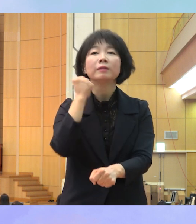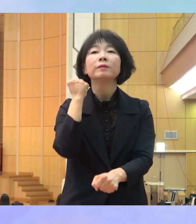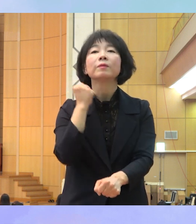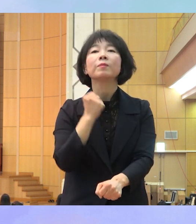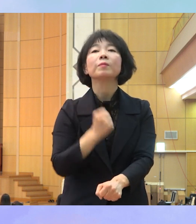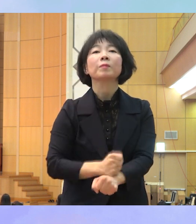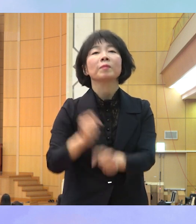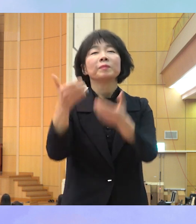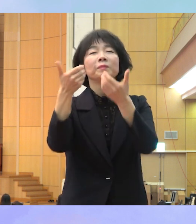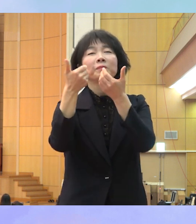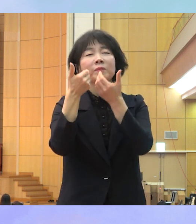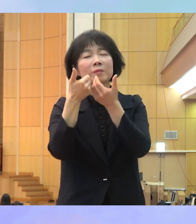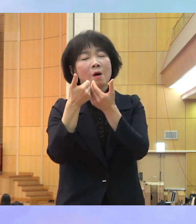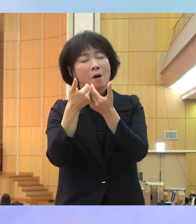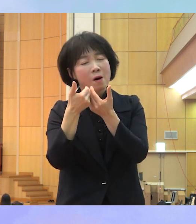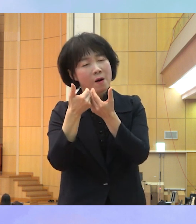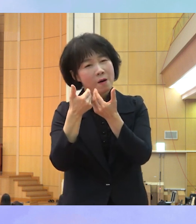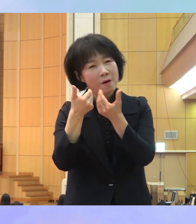사모하는